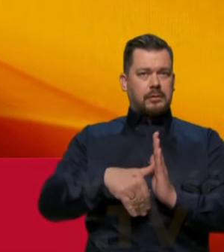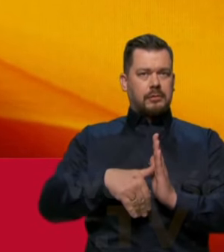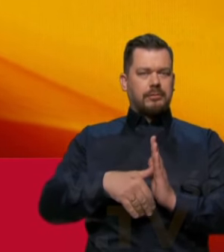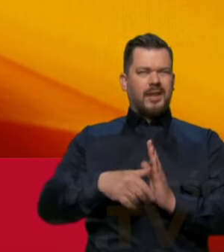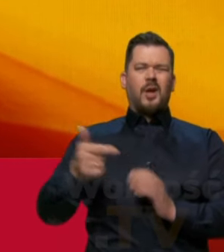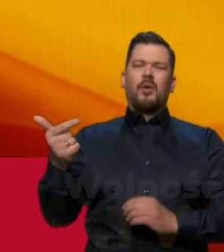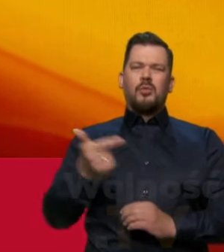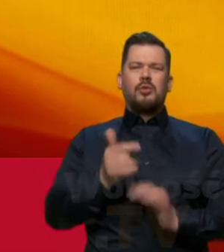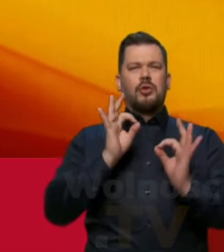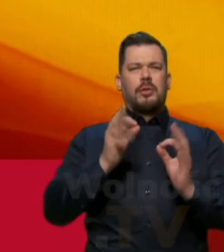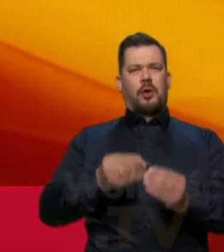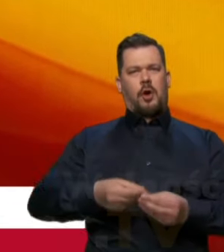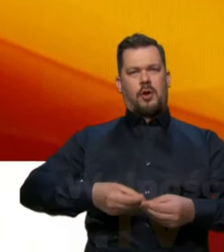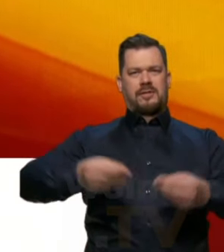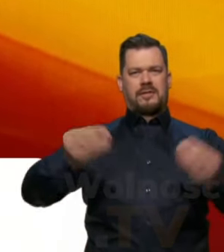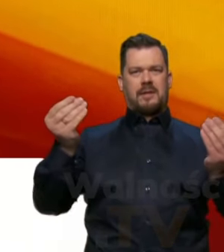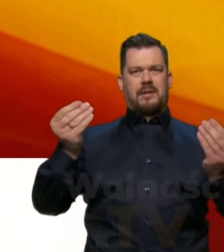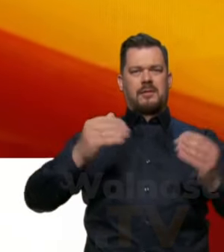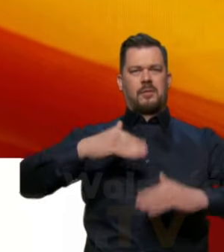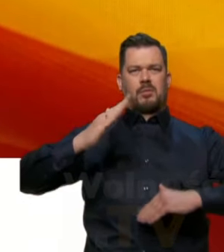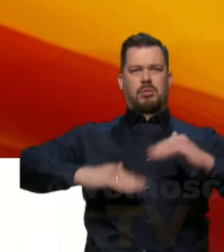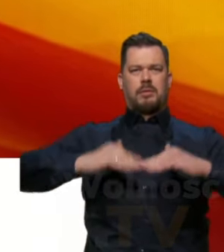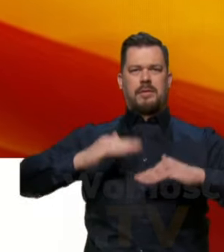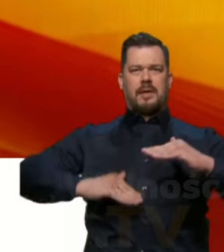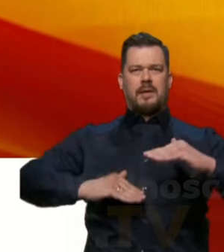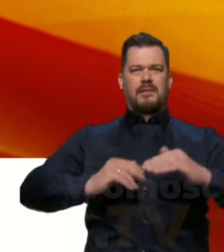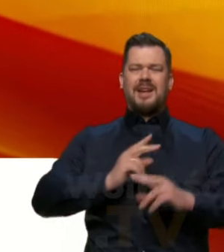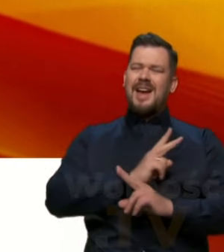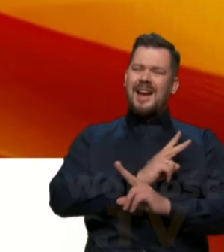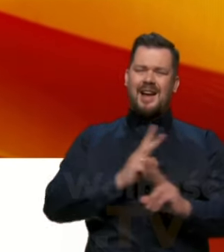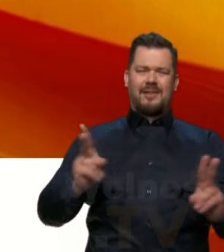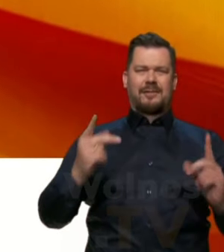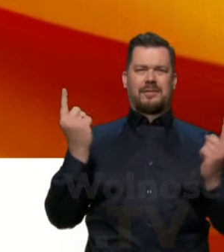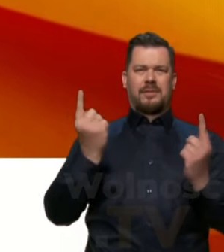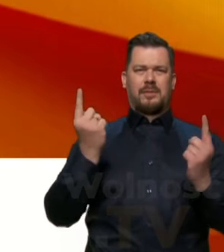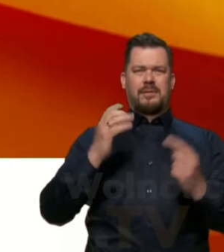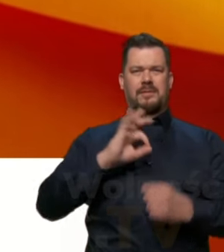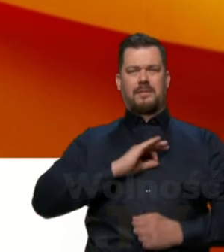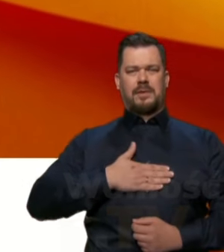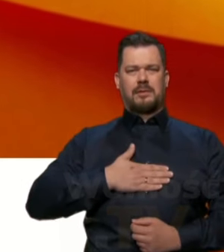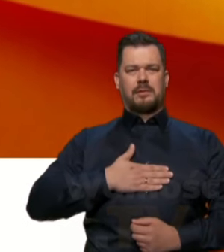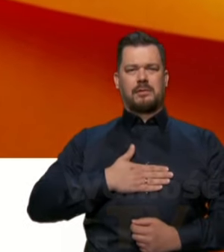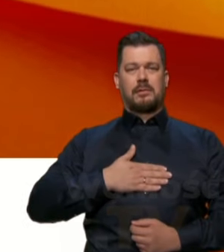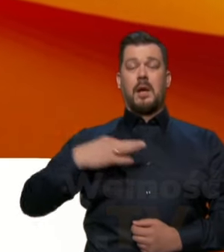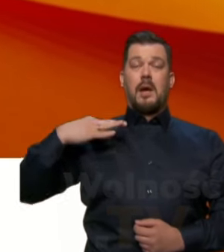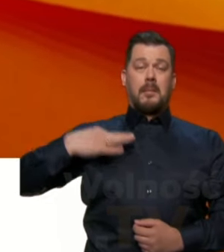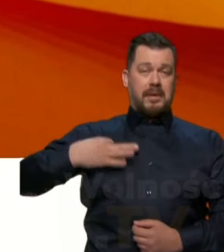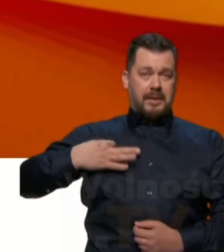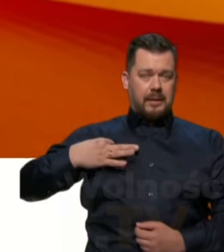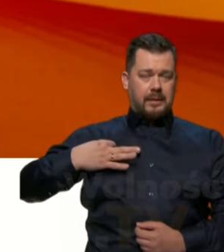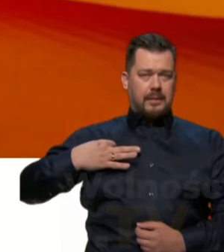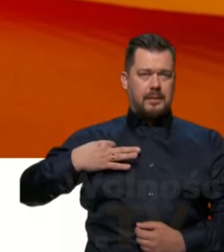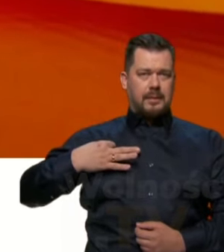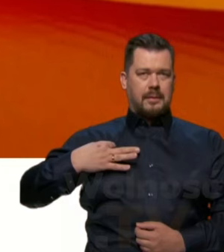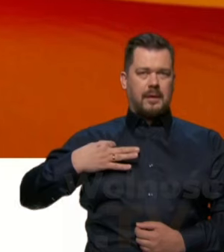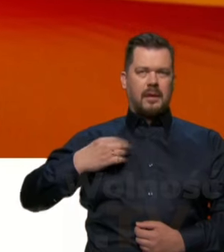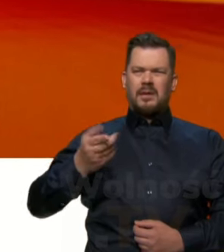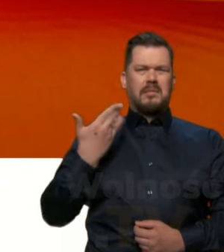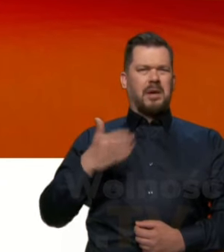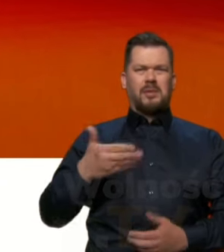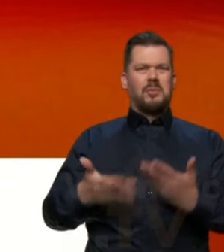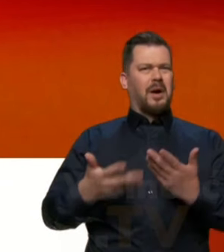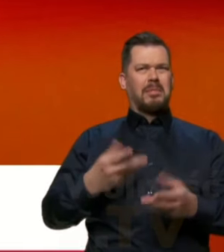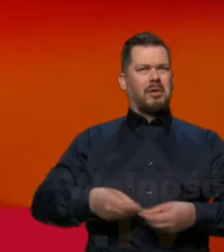żeby mogło się rozwijać budownictwo w każdej formie własności. Zarówno prywatne, które bardzo słabo